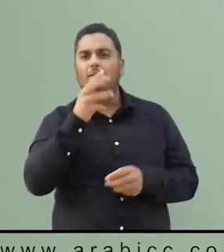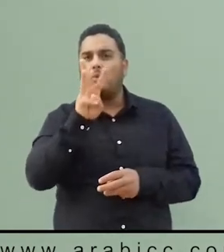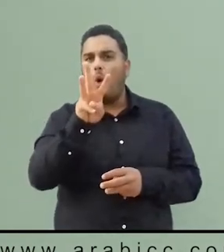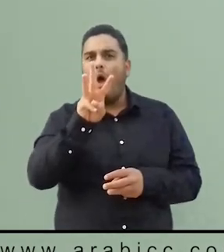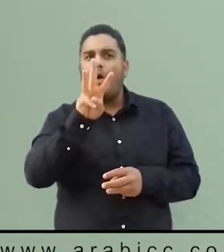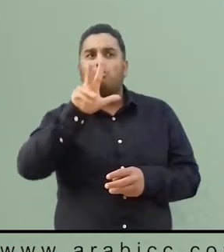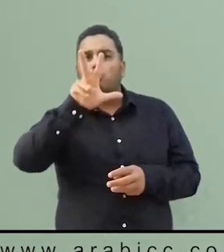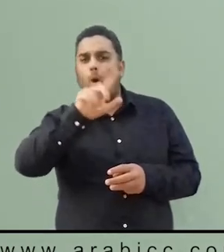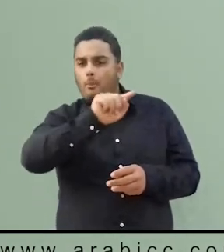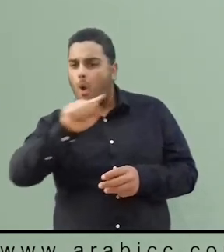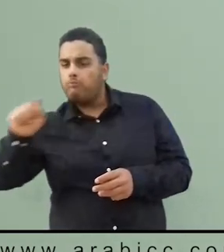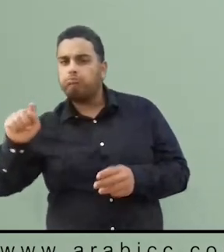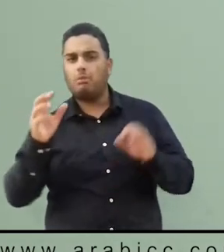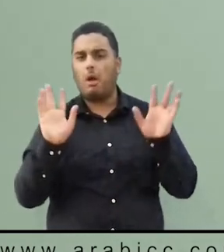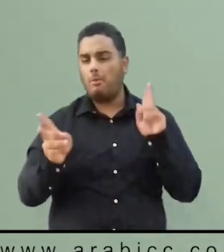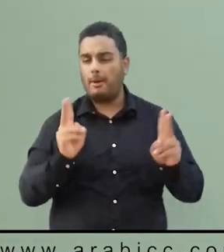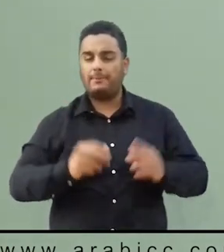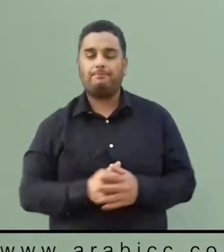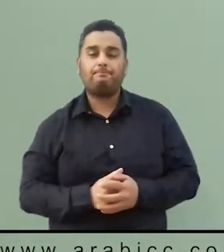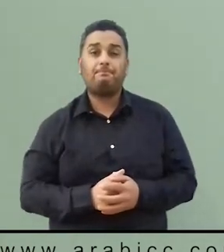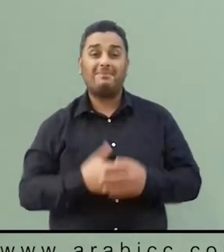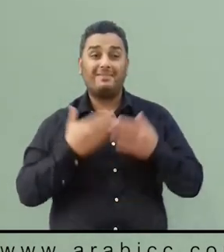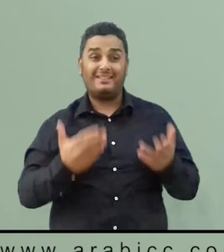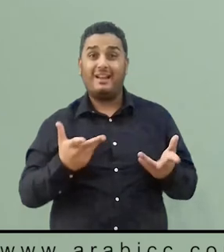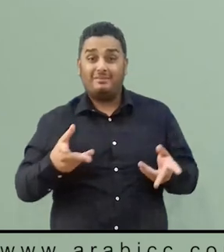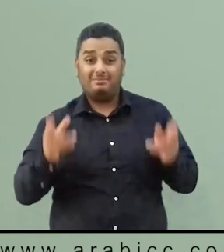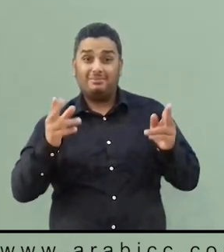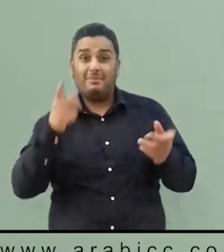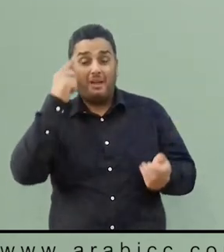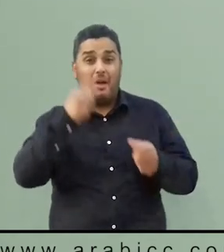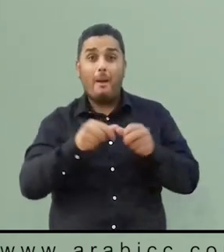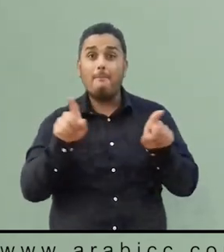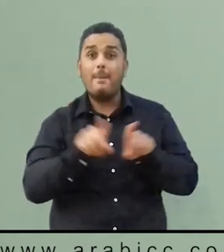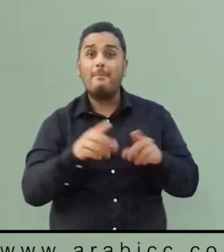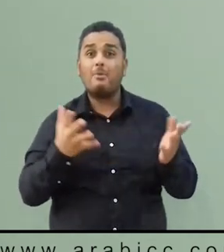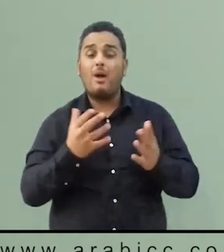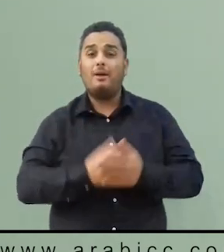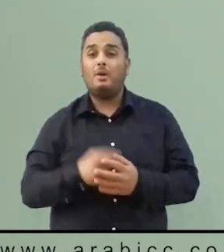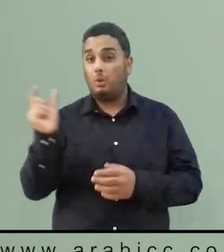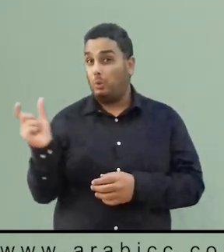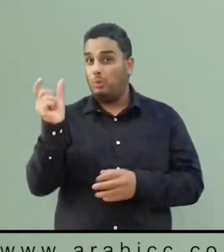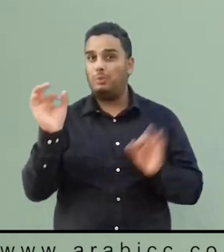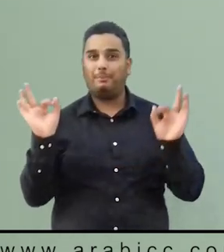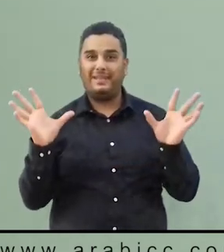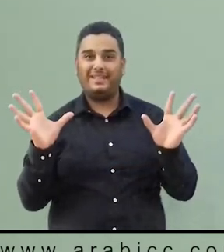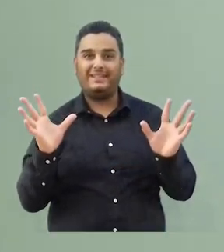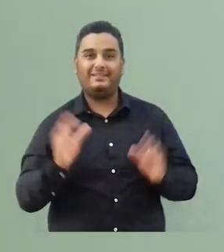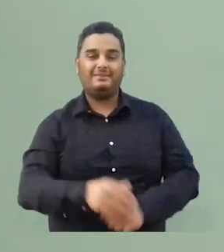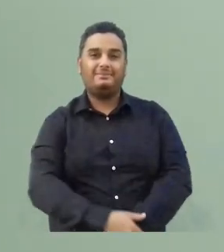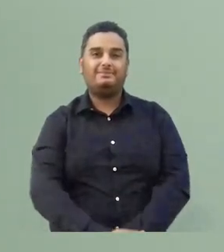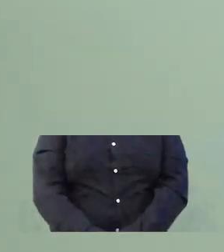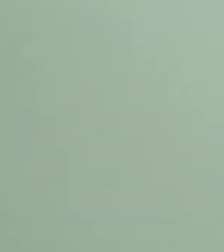envergure de 3 points de longueur. Et cette partie ressemble à la lettre NUN.